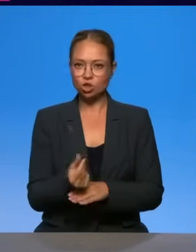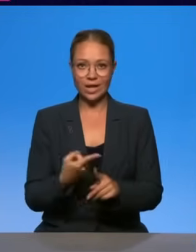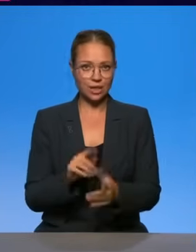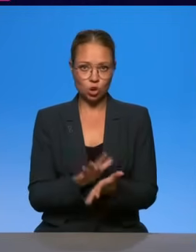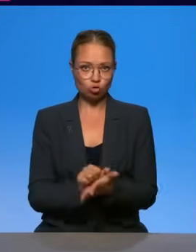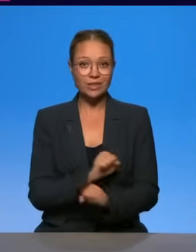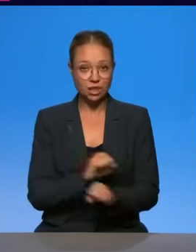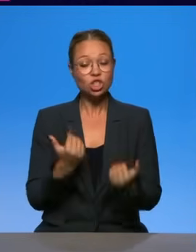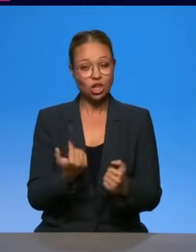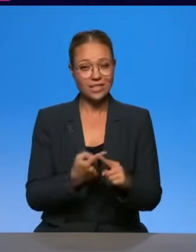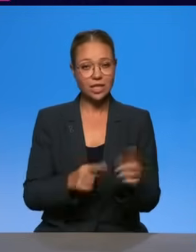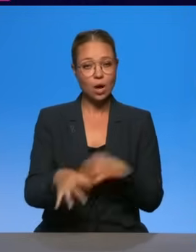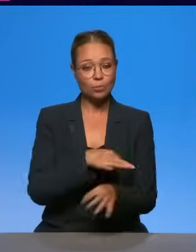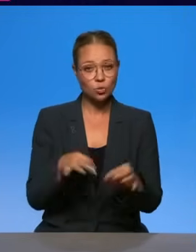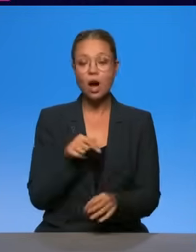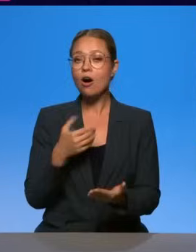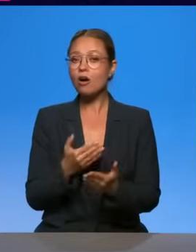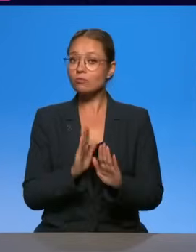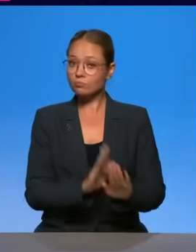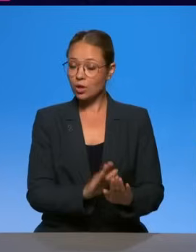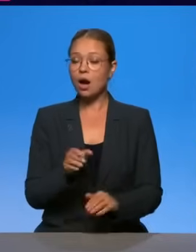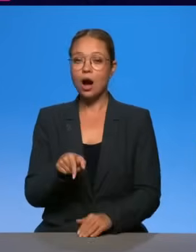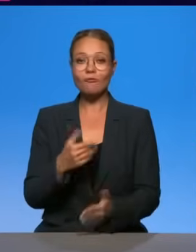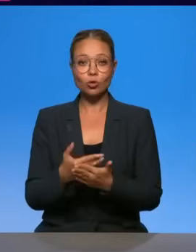вот с точки зрения страхования и вот